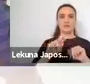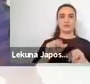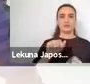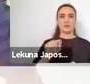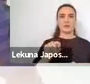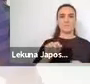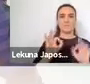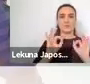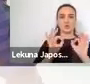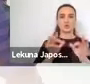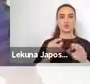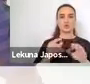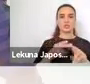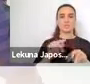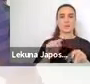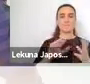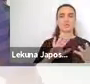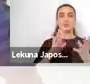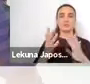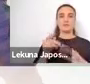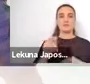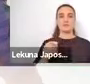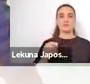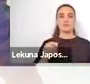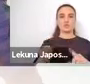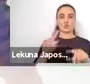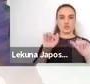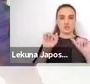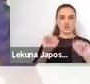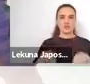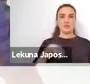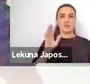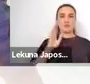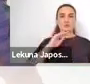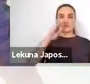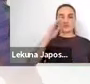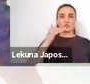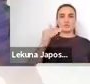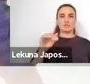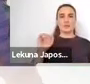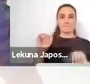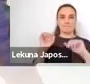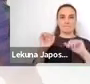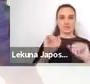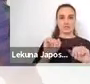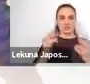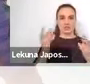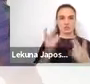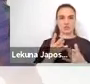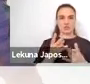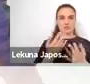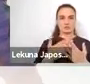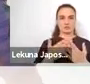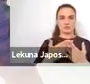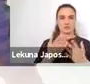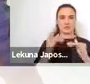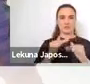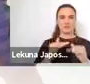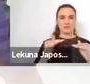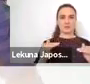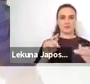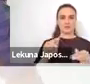აი სწორედ ამ შემთხვევაში შეიძლება მშობლის მხარდაჭერა დასჭირდეს და უშვათ ბავშვს,